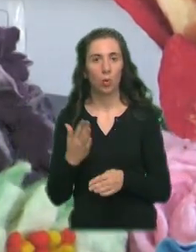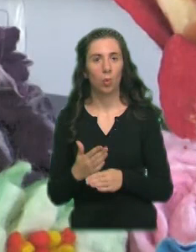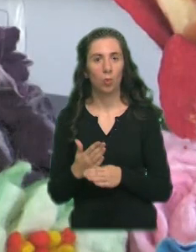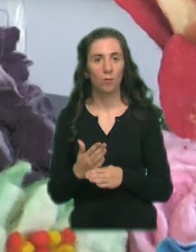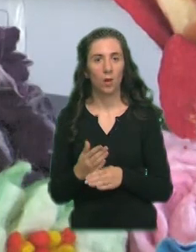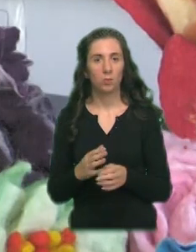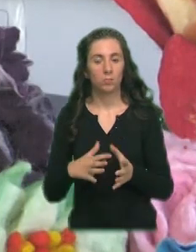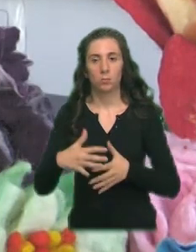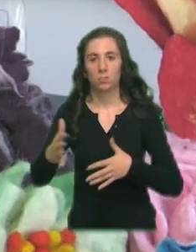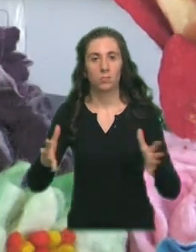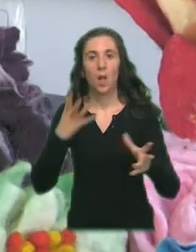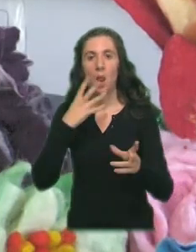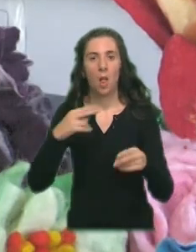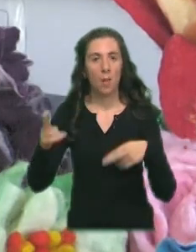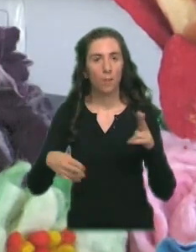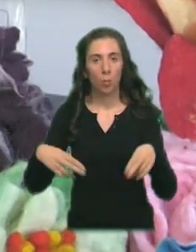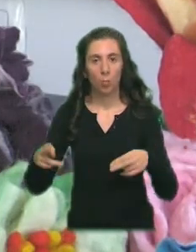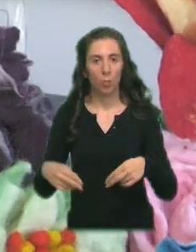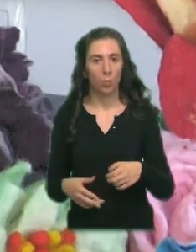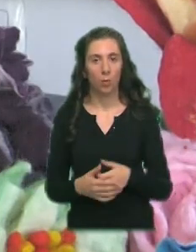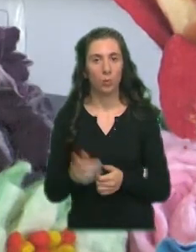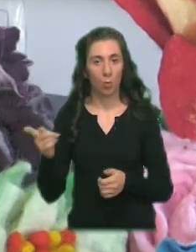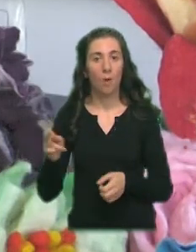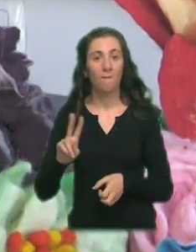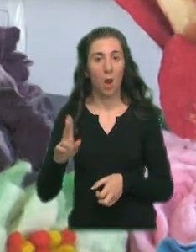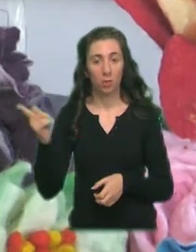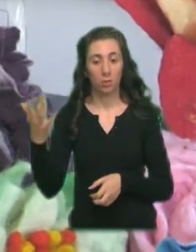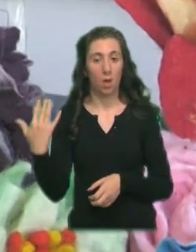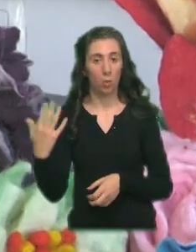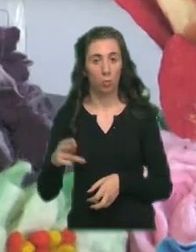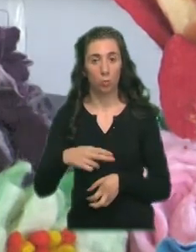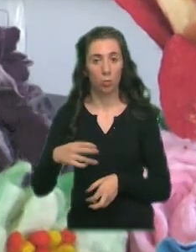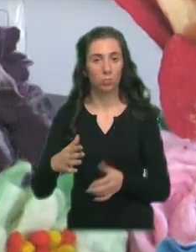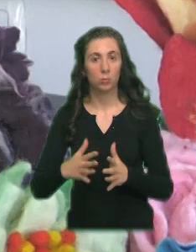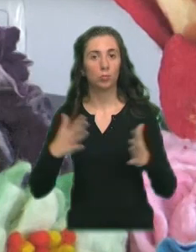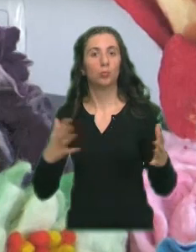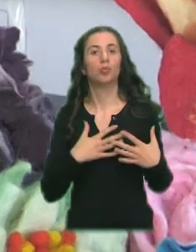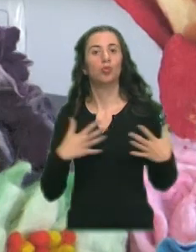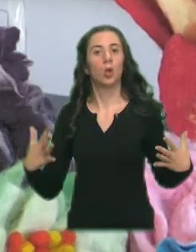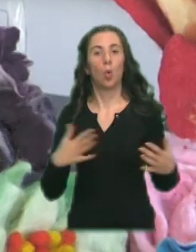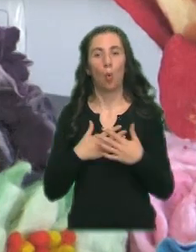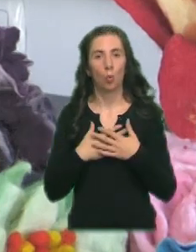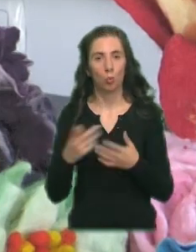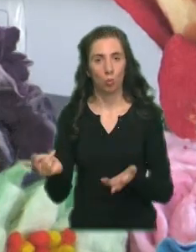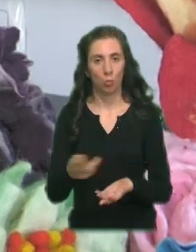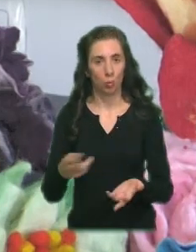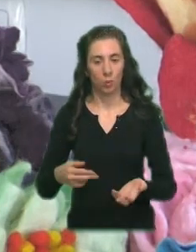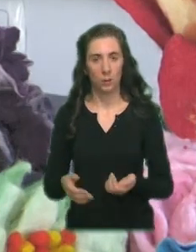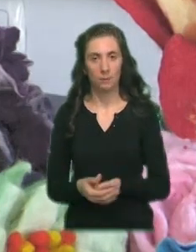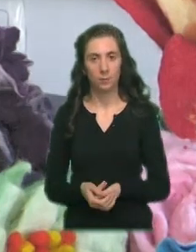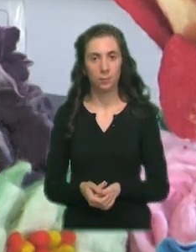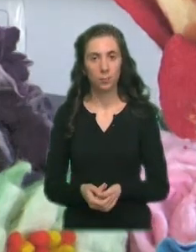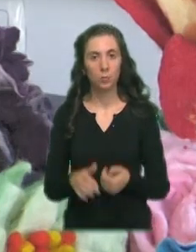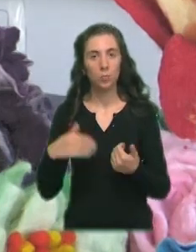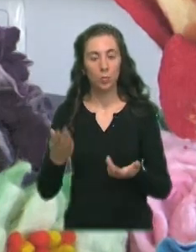dijelu radionica ručnog rada, tkanja, šivanja i ručnog i strojnog i sve je,